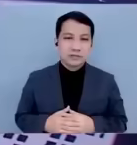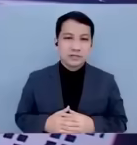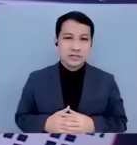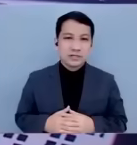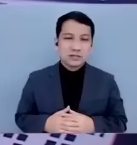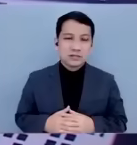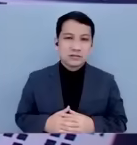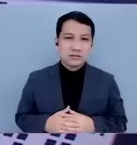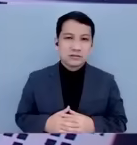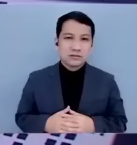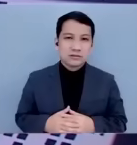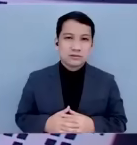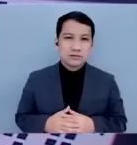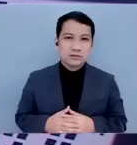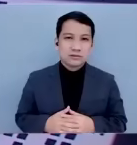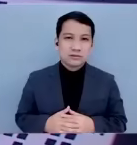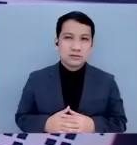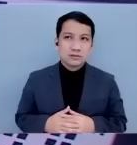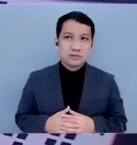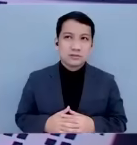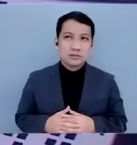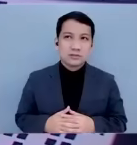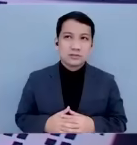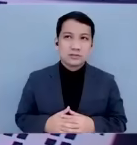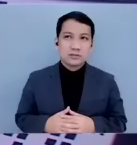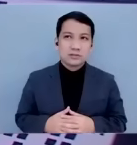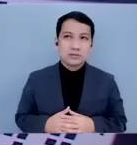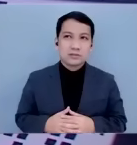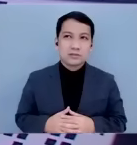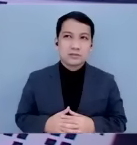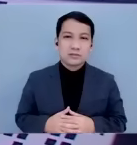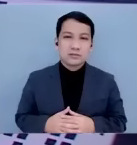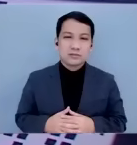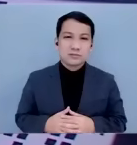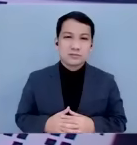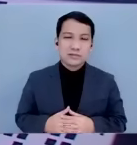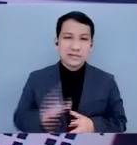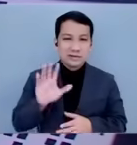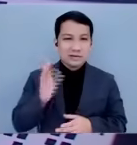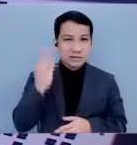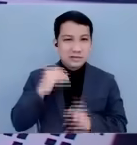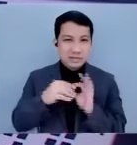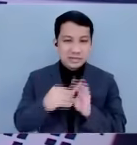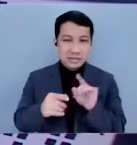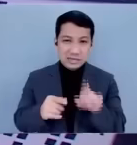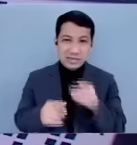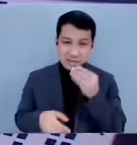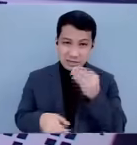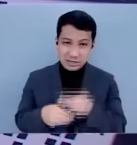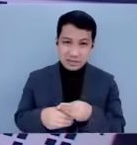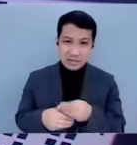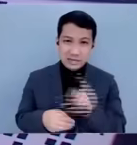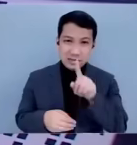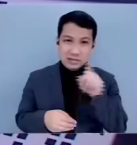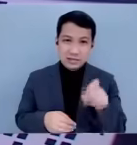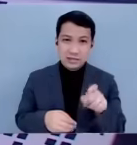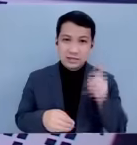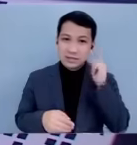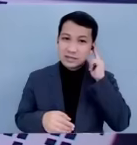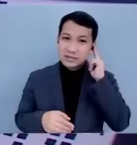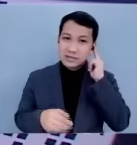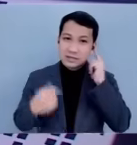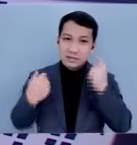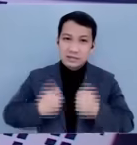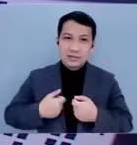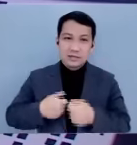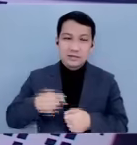Oo nga. Dati parang sci-fi lang ganyan, ha? Oo nga eh. Pero ito. Anong tawag sa jet suit pag pumalya ang